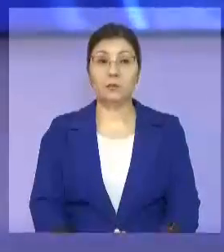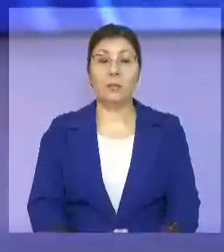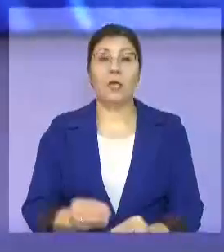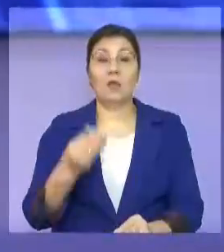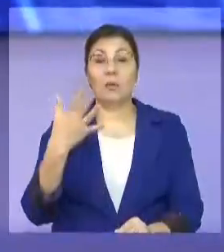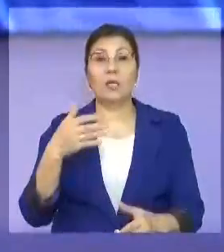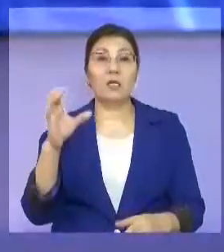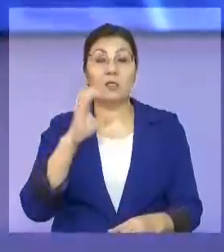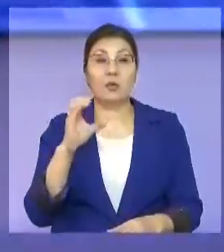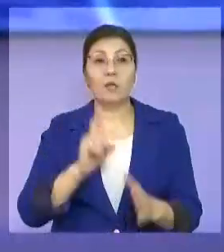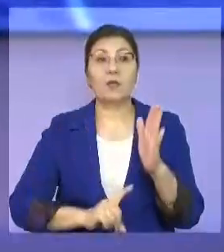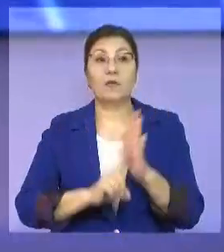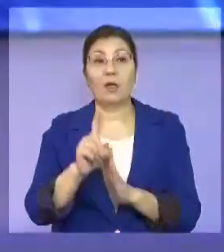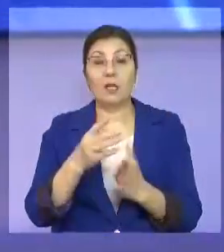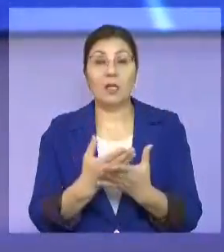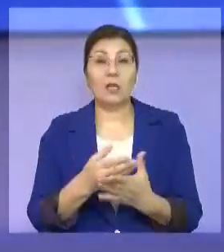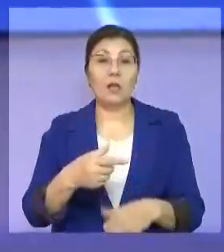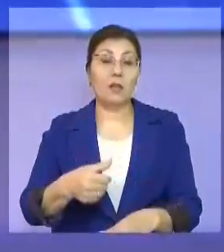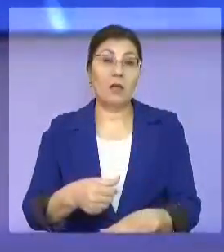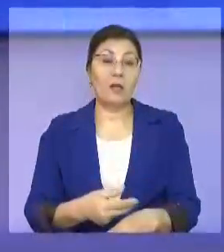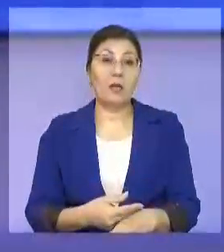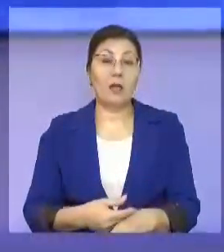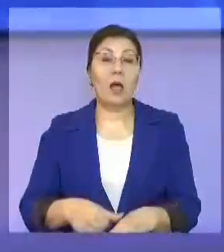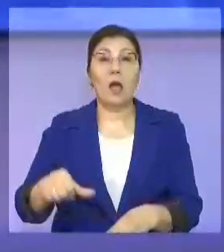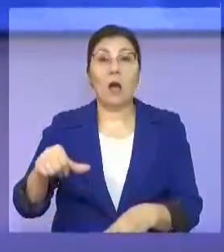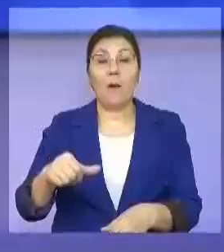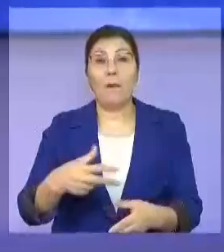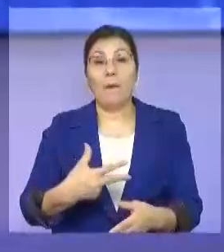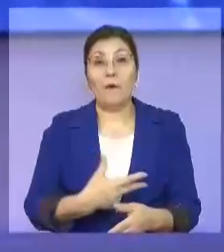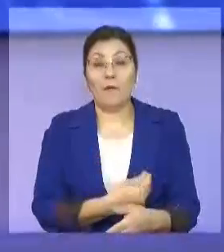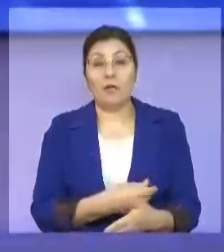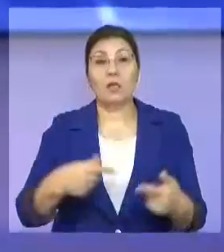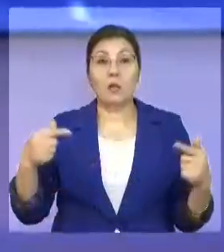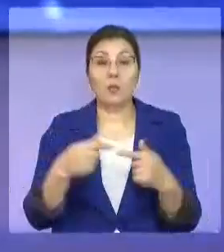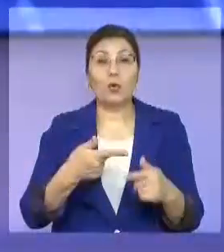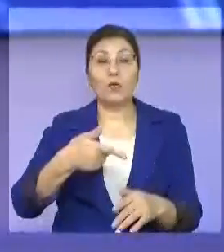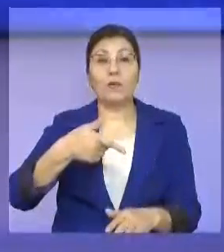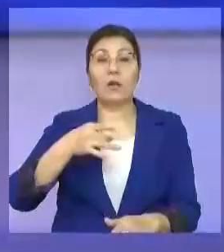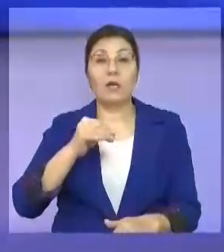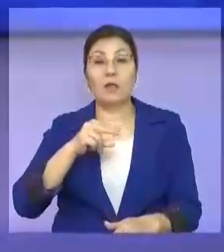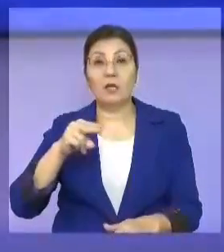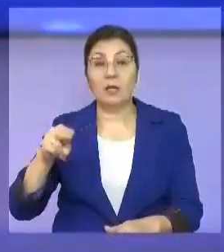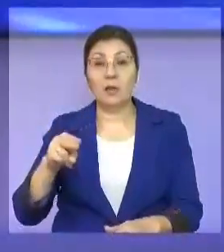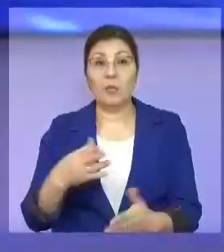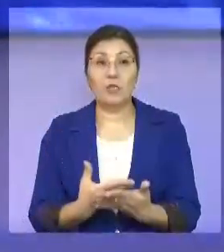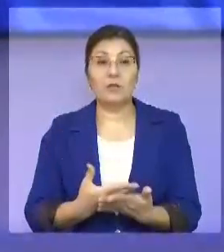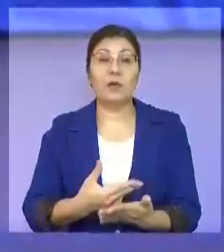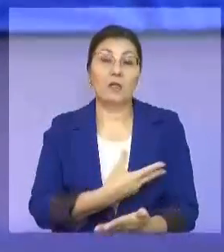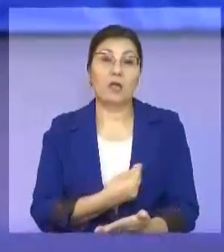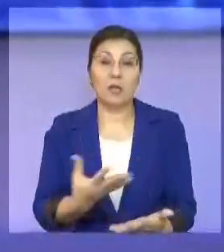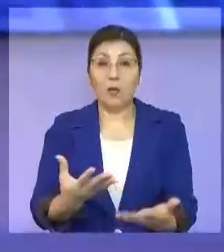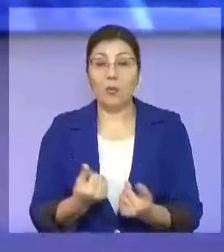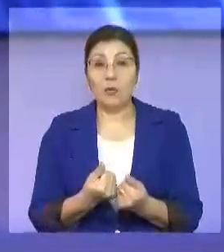С 15 сентября стартует массовая вакцинация против сезонного гриппа. В целях своевременного формирования иммунитета прививку будут